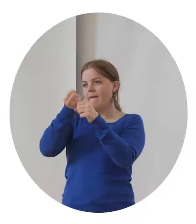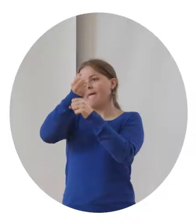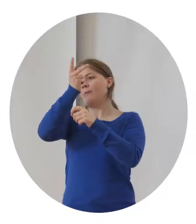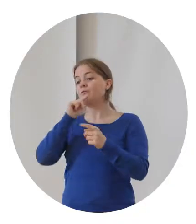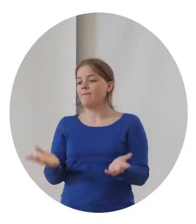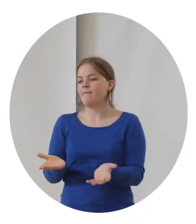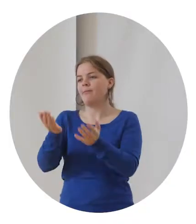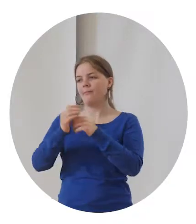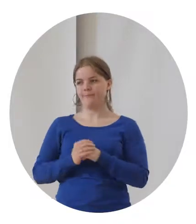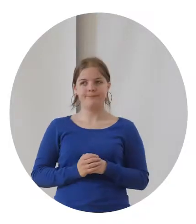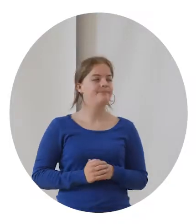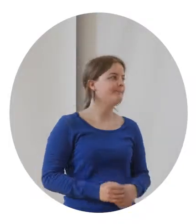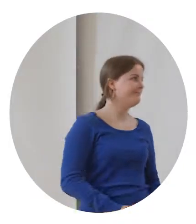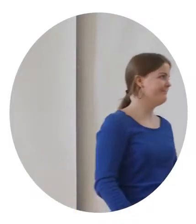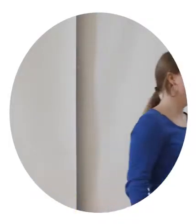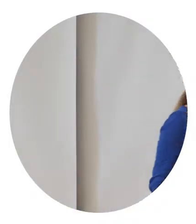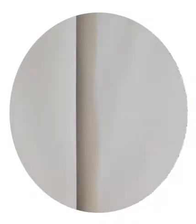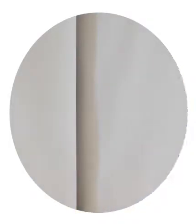Voilà.